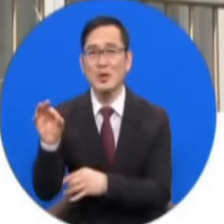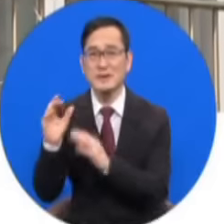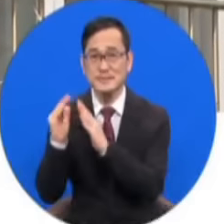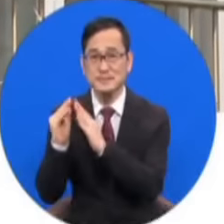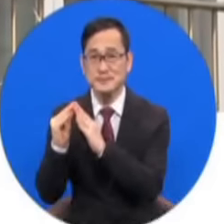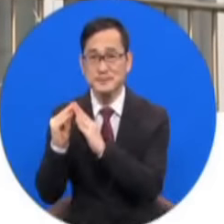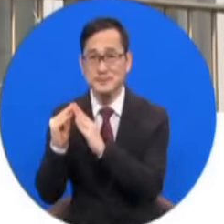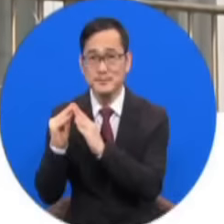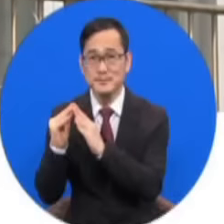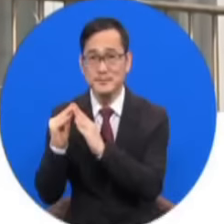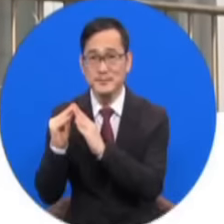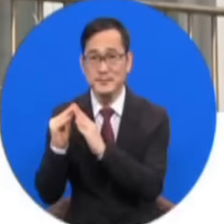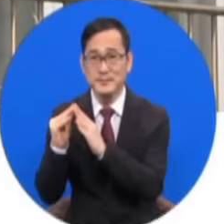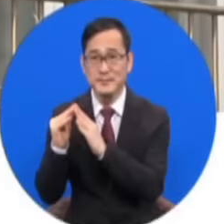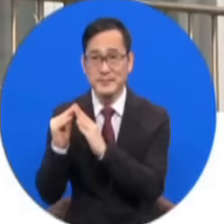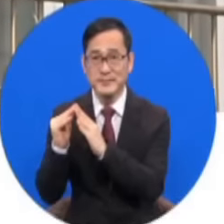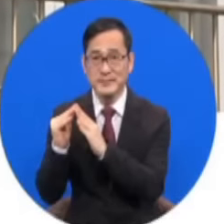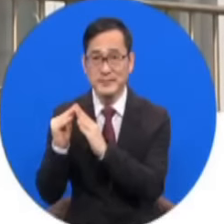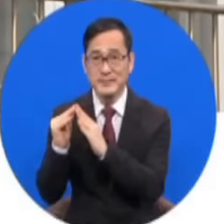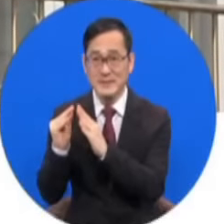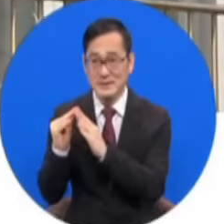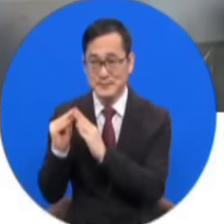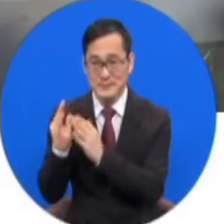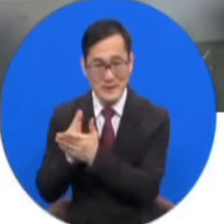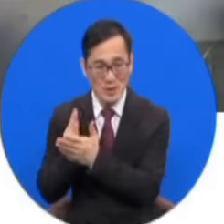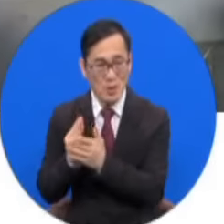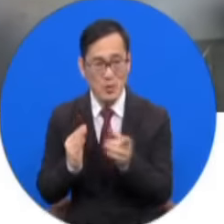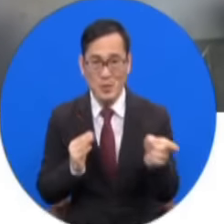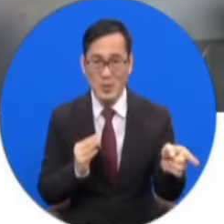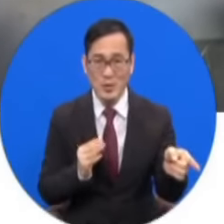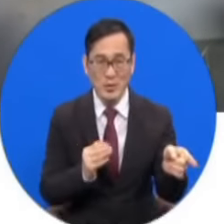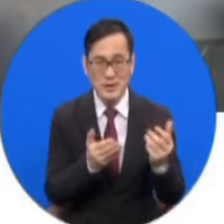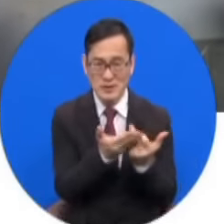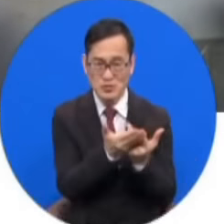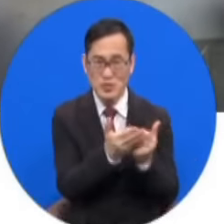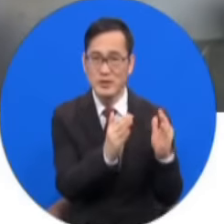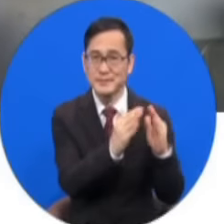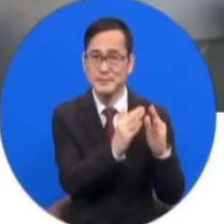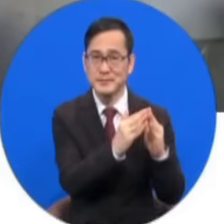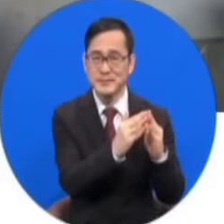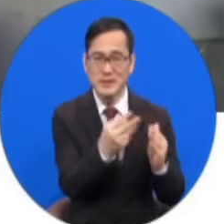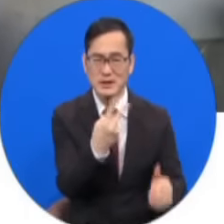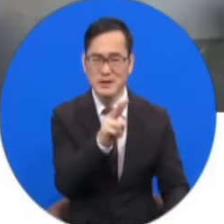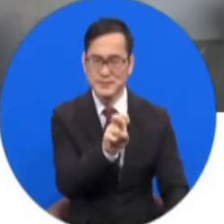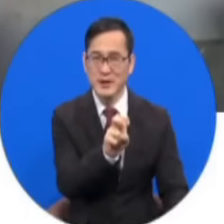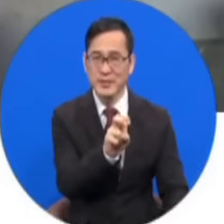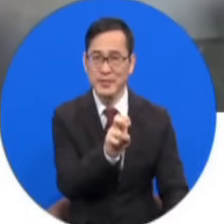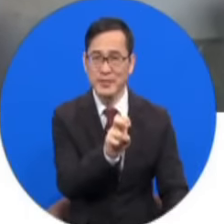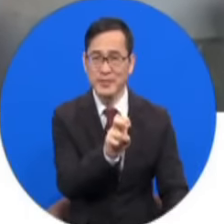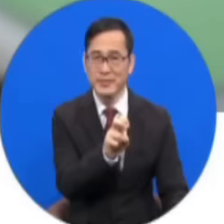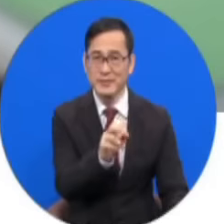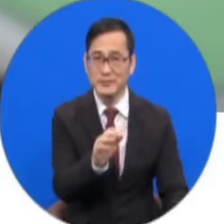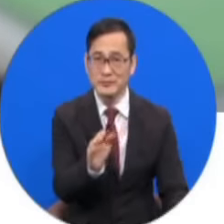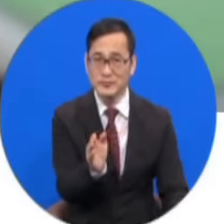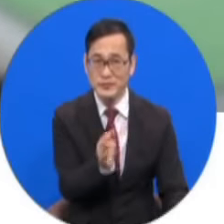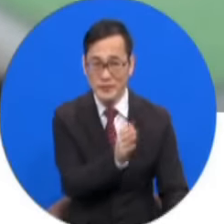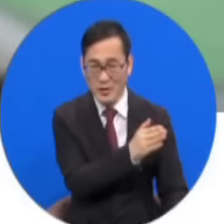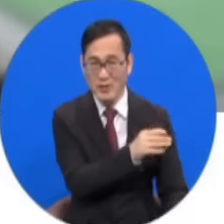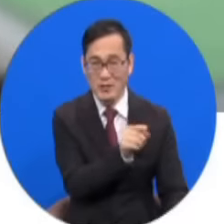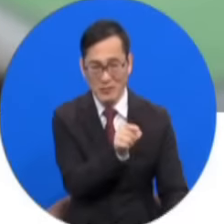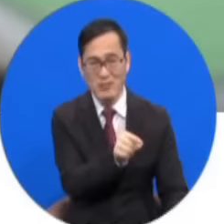BMB 내겠습니까 저는 그렇지 않았을 거라는 생각이 들고 2020년에 달렸던 그 뭐야 그 후기는 어디